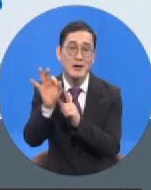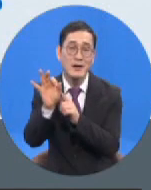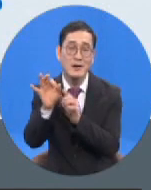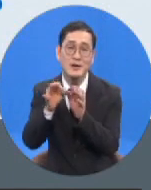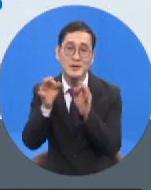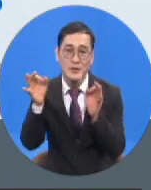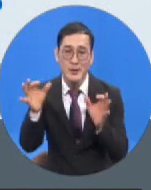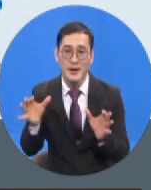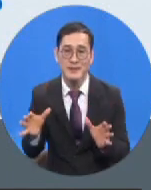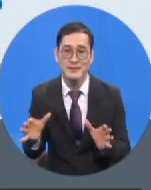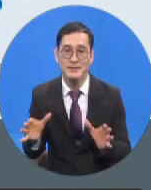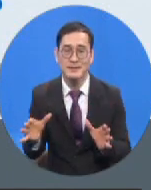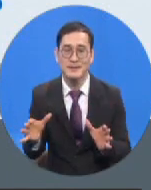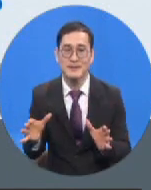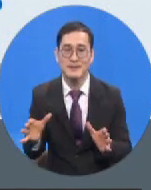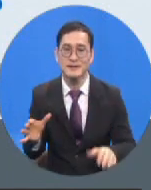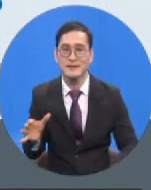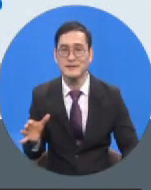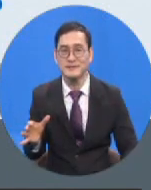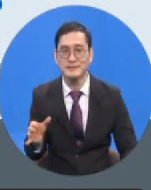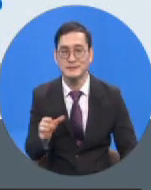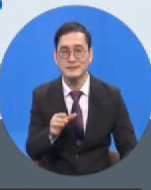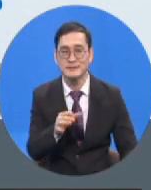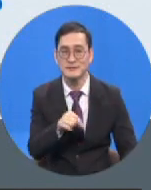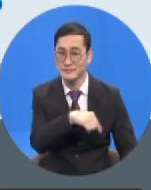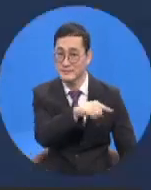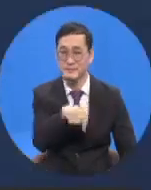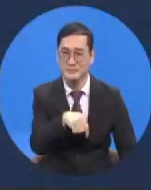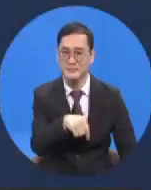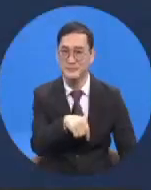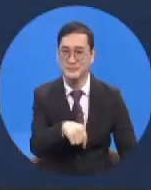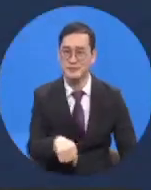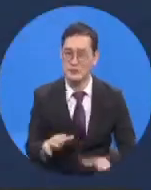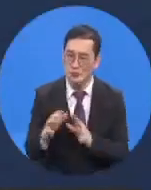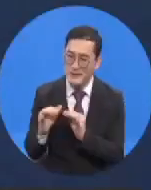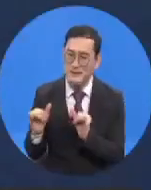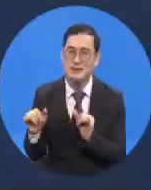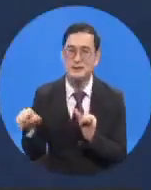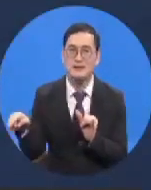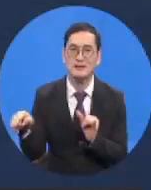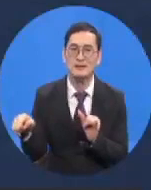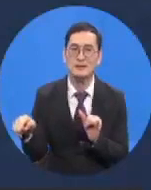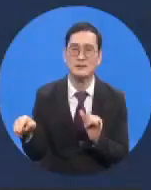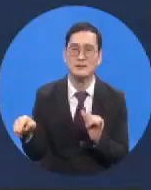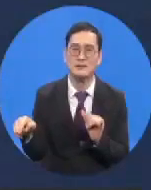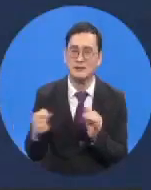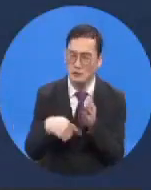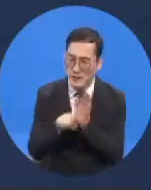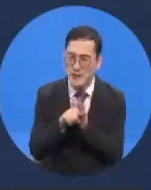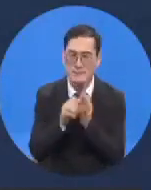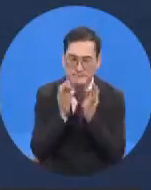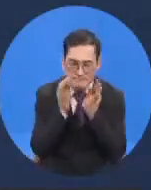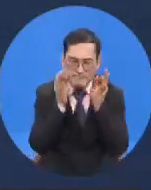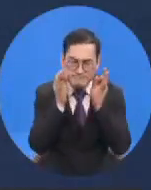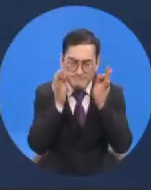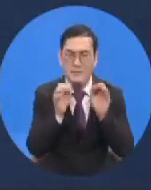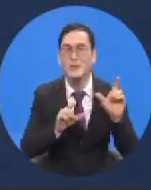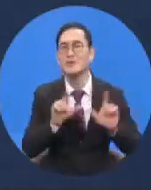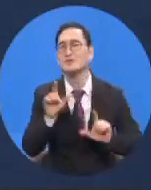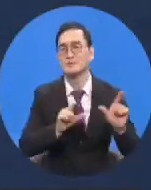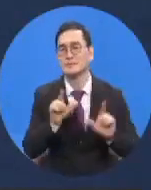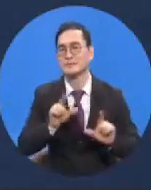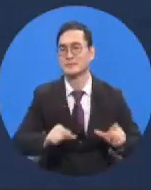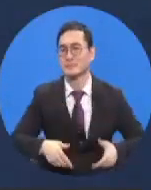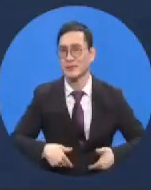시간도 아니에요, 사실은. 이제 중요한 건 여당이 어떻게 그런 국민들의 마음을 얻을 수 있을지 하는 부분에 대한 노력을 해야 한다고 생각을 합니다. 네. 이만큼 국민들은